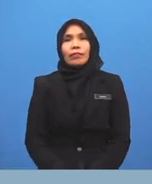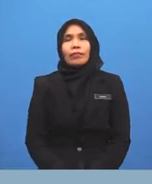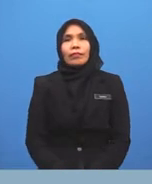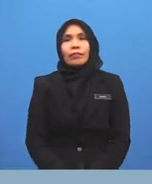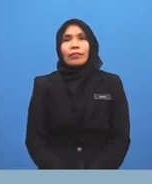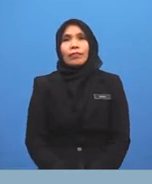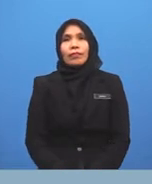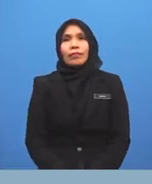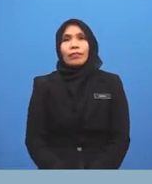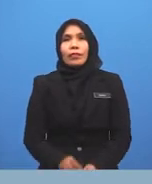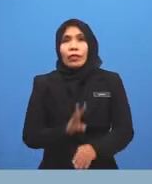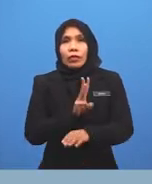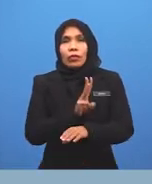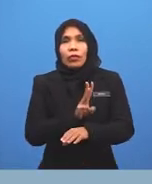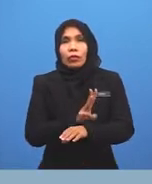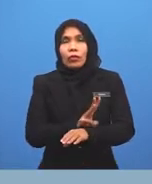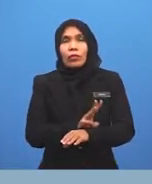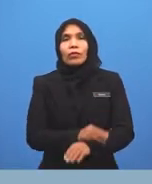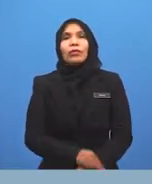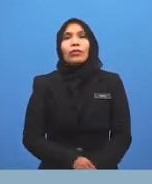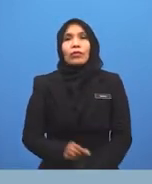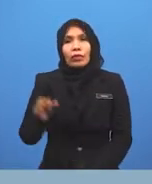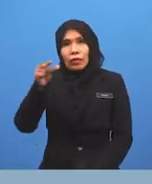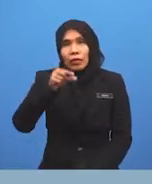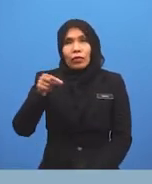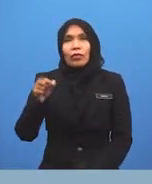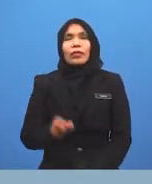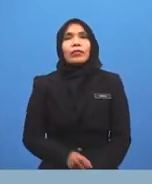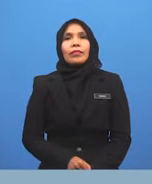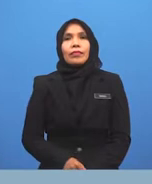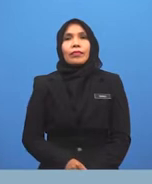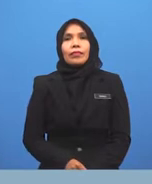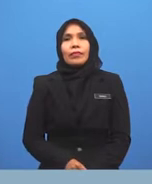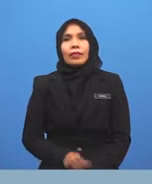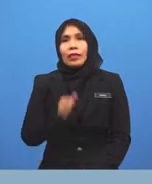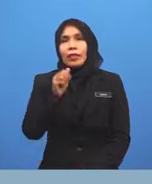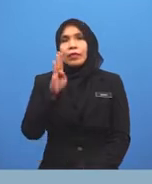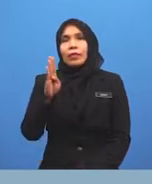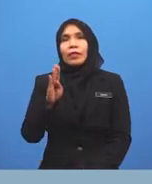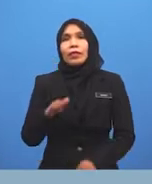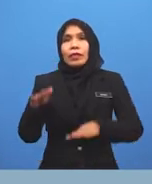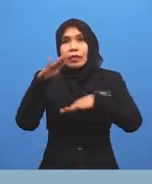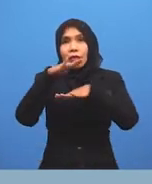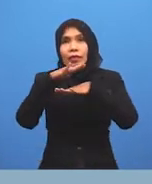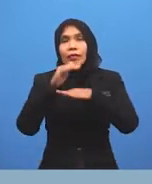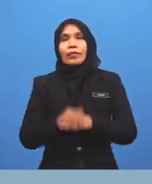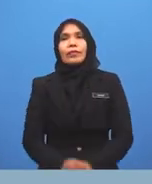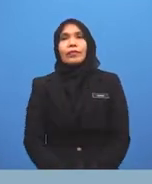lengkap. Sewaktu gegelung berputar, apabila bahagian AB bergerak ke